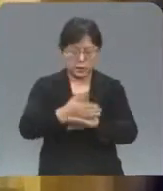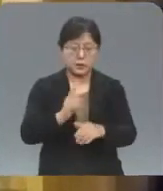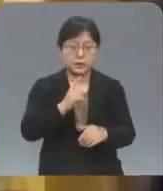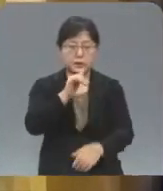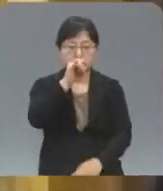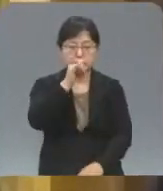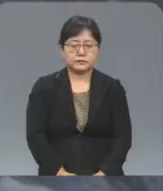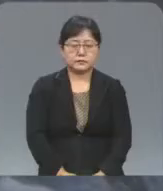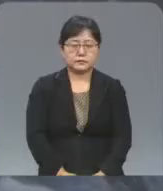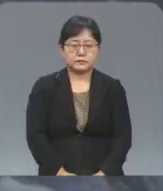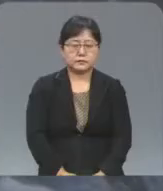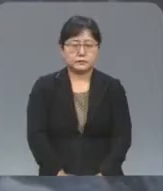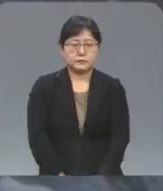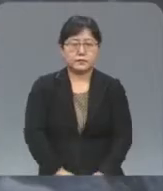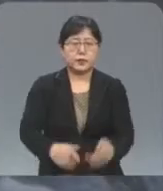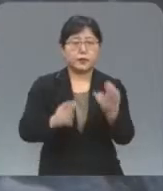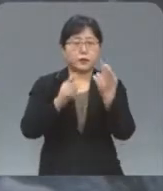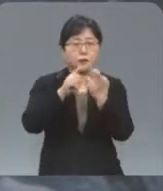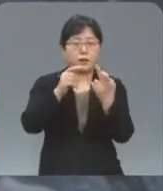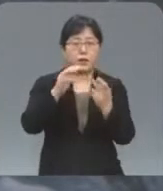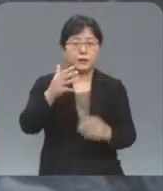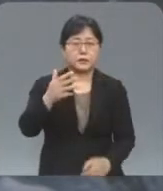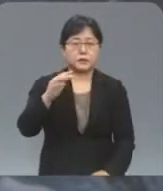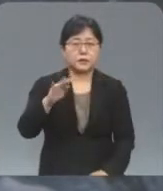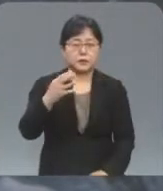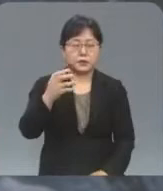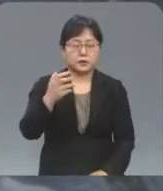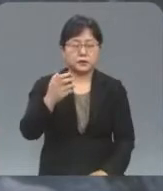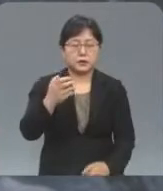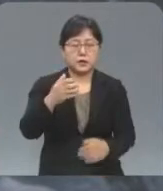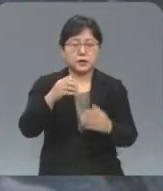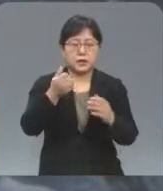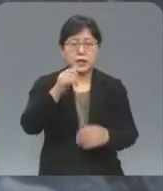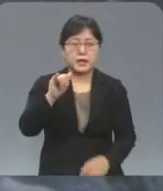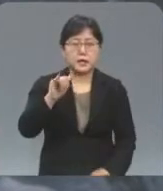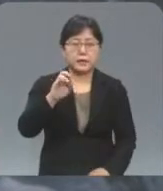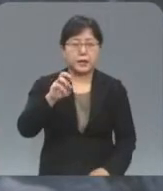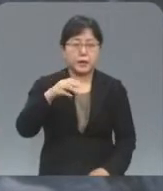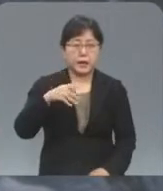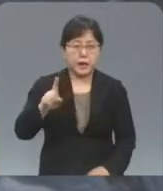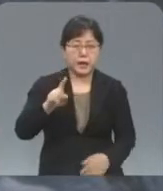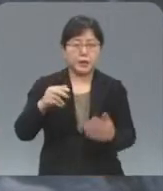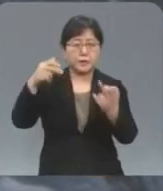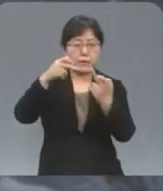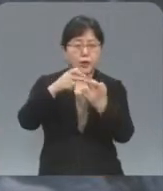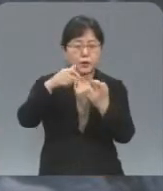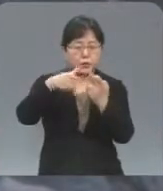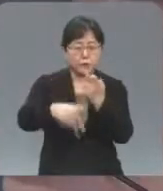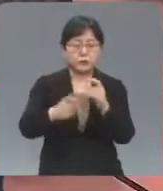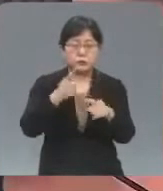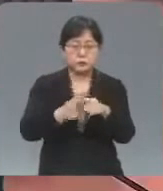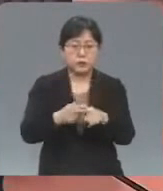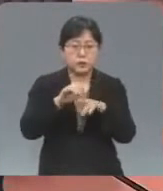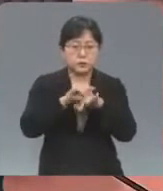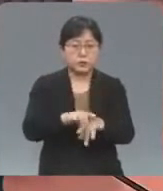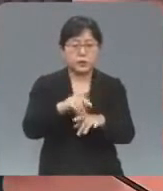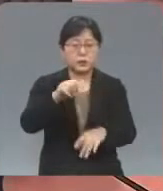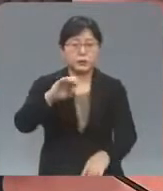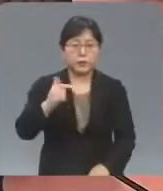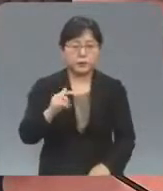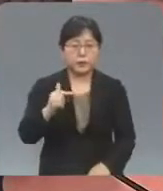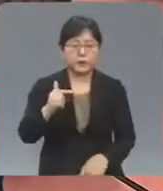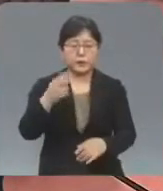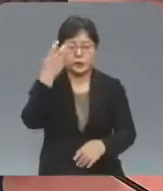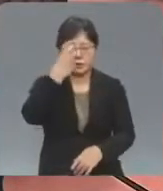밝혔습니다 해발 8천 47m 의 히말라야 브로드 피크 를 정복한 뒤에 아산 하다가 실종된 김 홍빈 대장에 대한